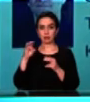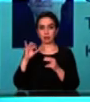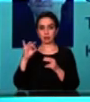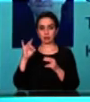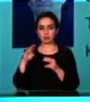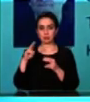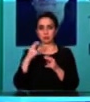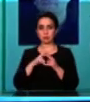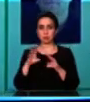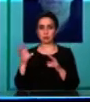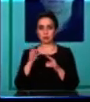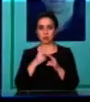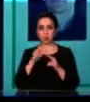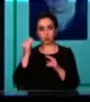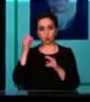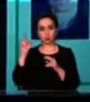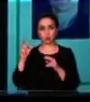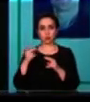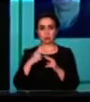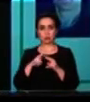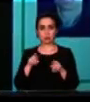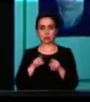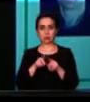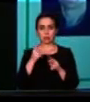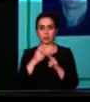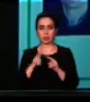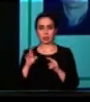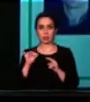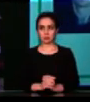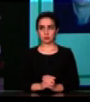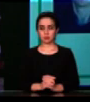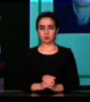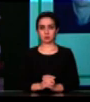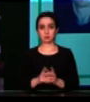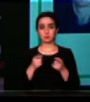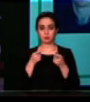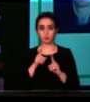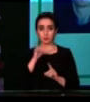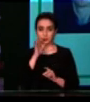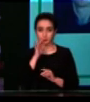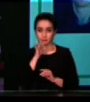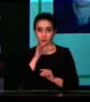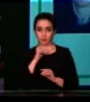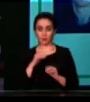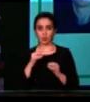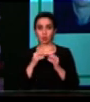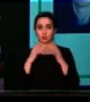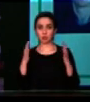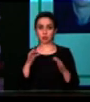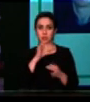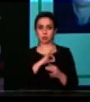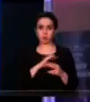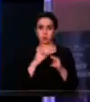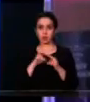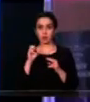Адлеман. Все эти ученые, которые занимаются наукой криптологии и криптоанализом. В настоящее время широко используется